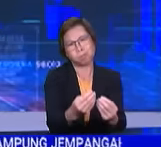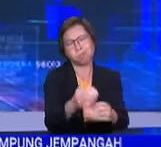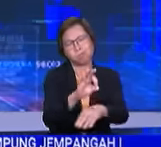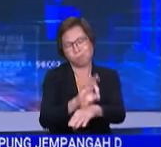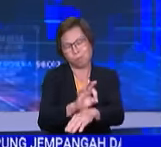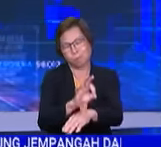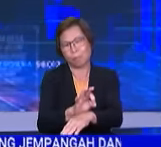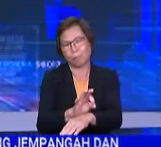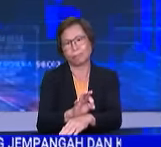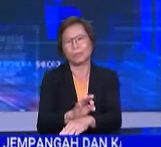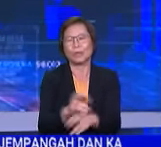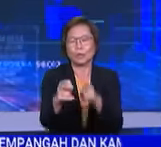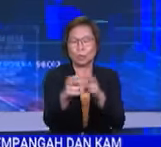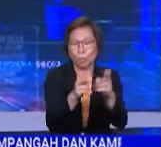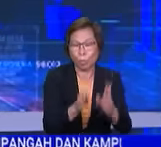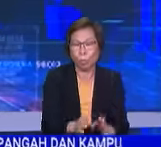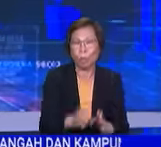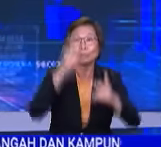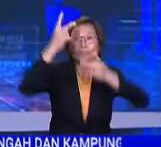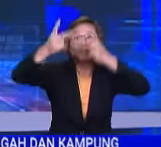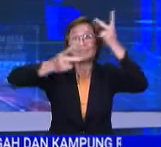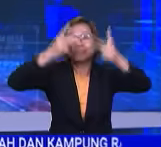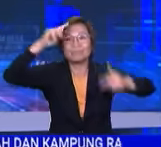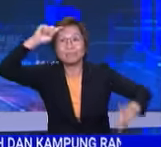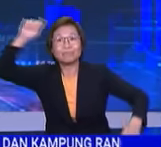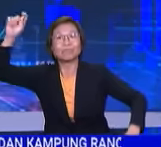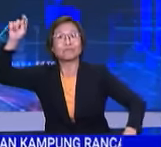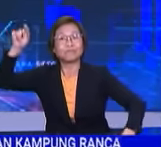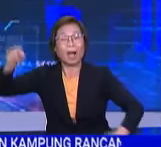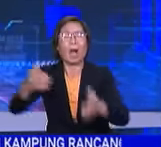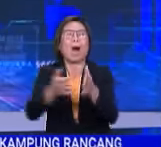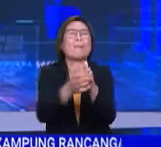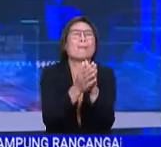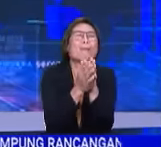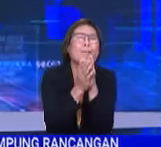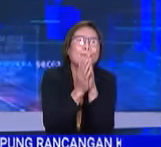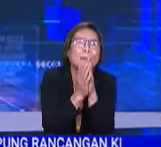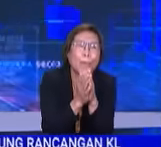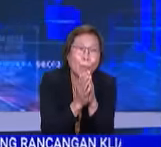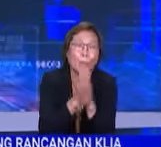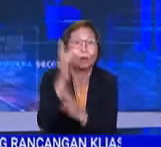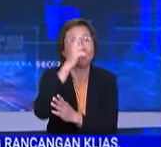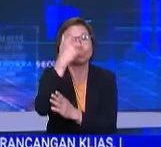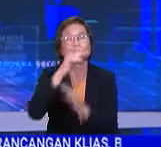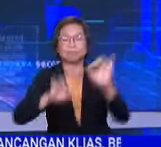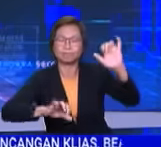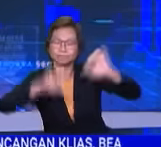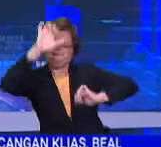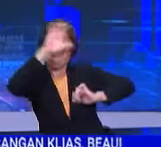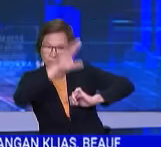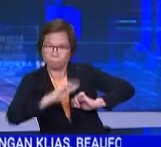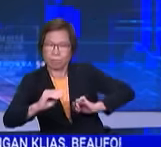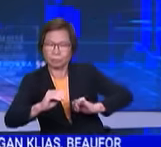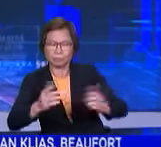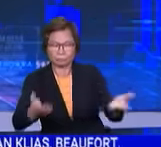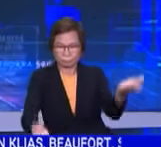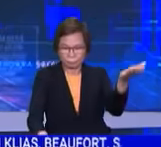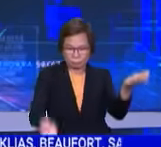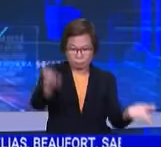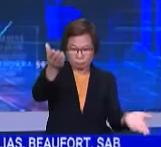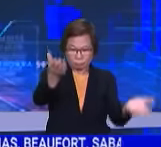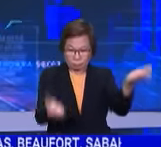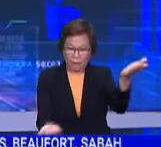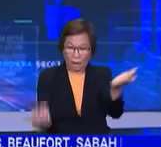Pemain industri sektor pelancongan di Terengganu memohon kepada kerajaan untuk menilai dan mempertimbangkan